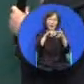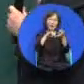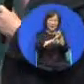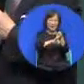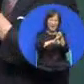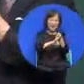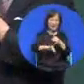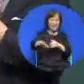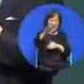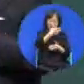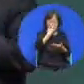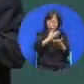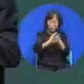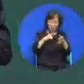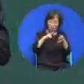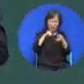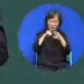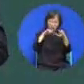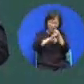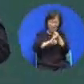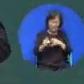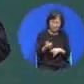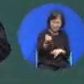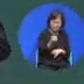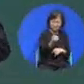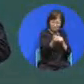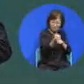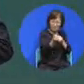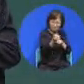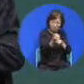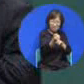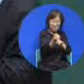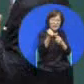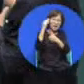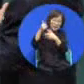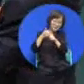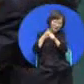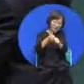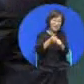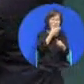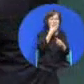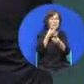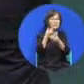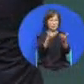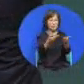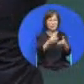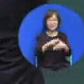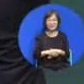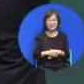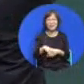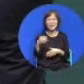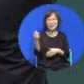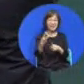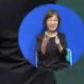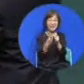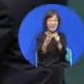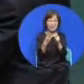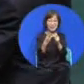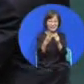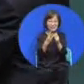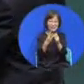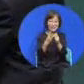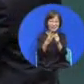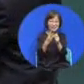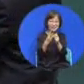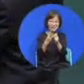중요한 언약 가지고 있기 때문에. Because you have this very important covenant. 우리가 이제 다른 사람에게 후대에게 뭡니까? And to others, to our future